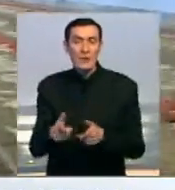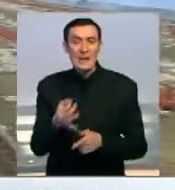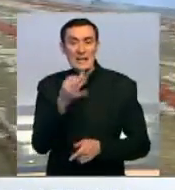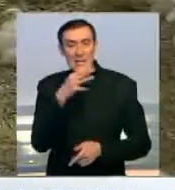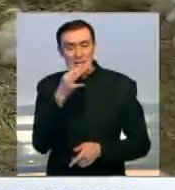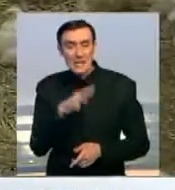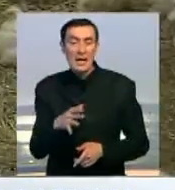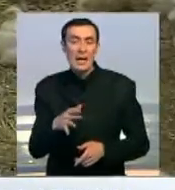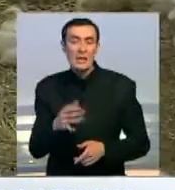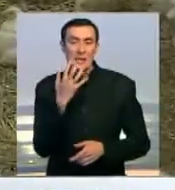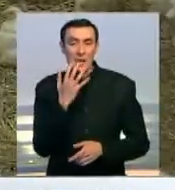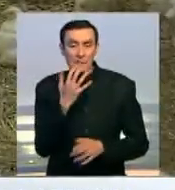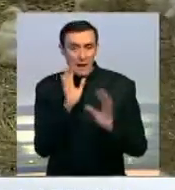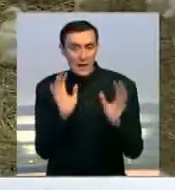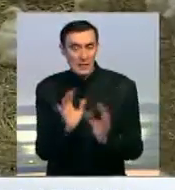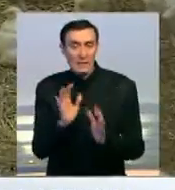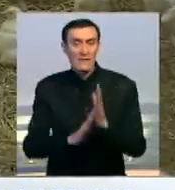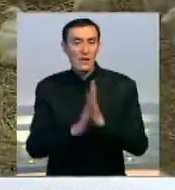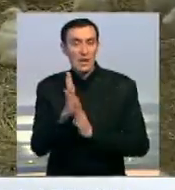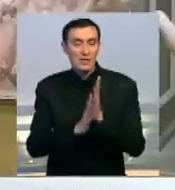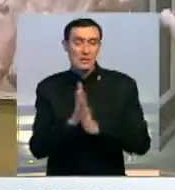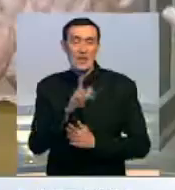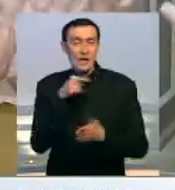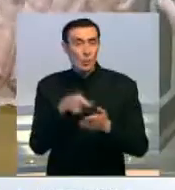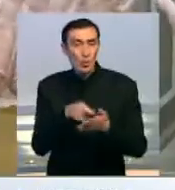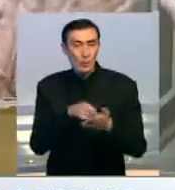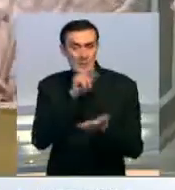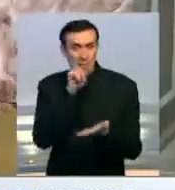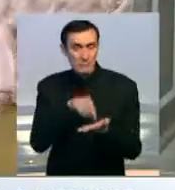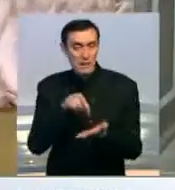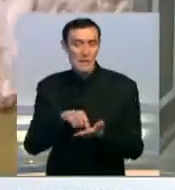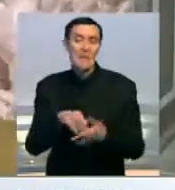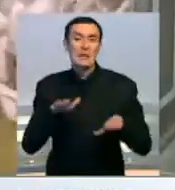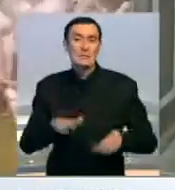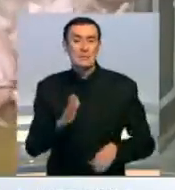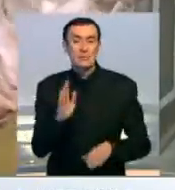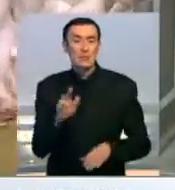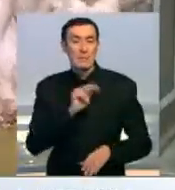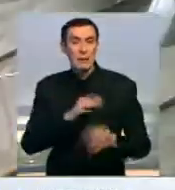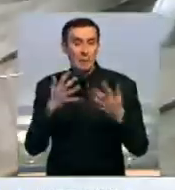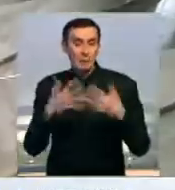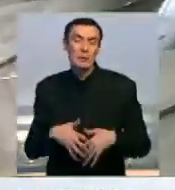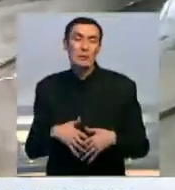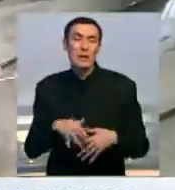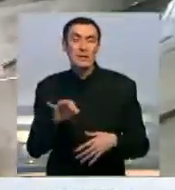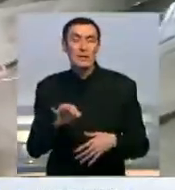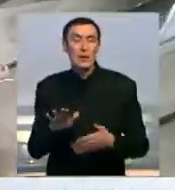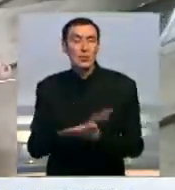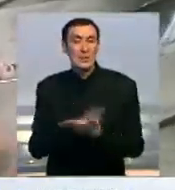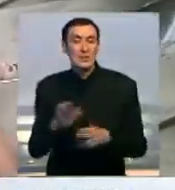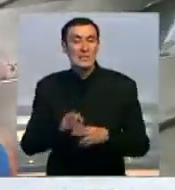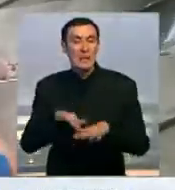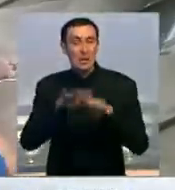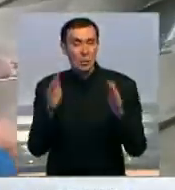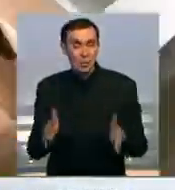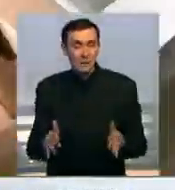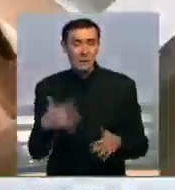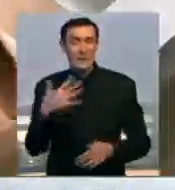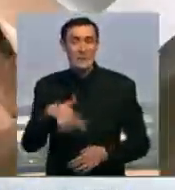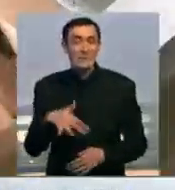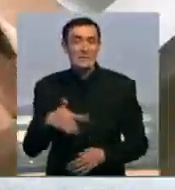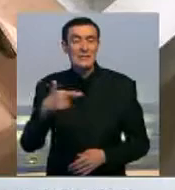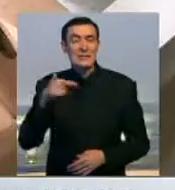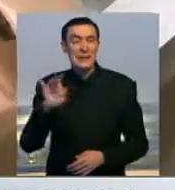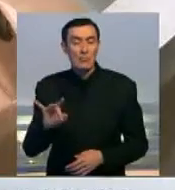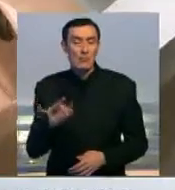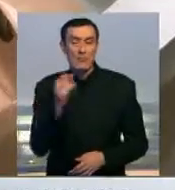его инкубирования до выращивания и откорма бройлеров. Здесь же на месте идет переработка сухпродуктов и утилизация отходов. Из